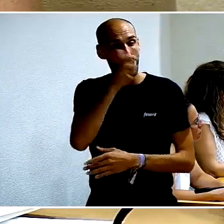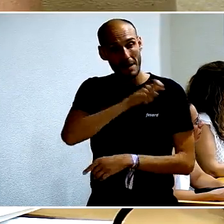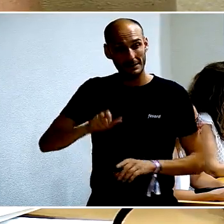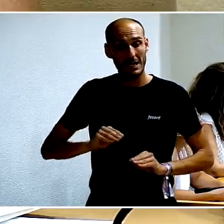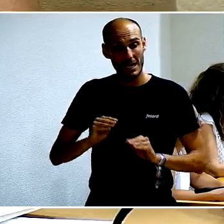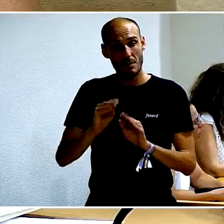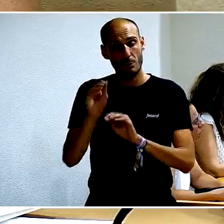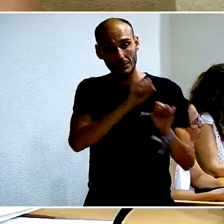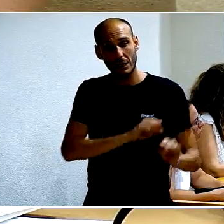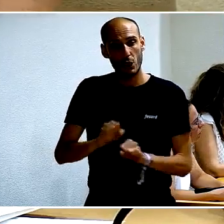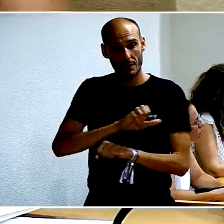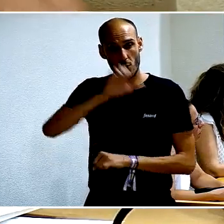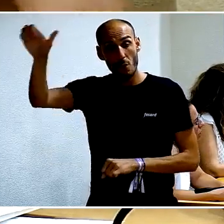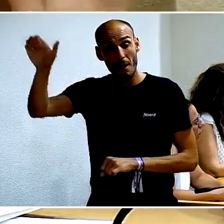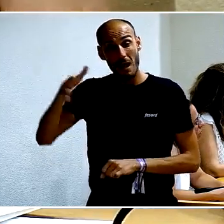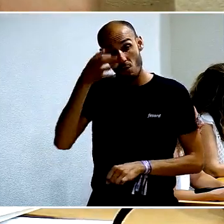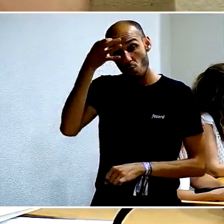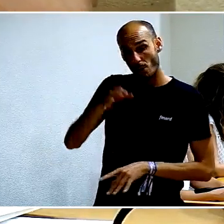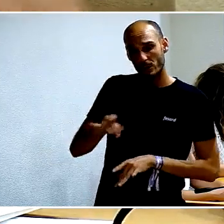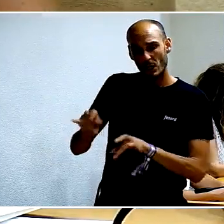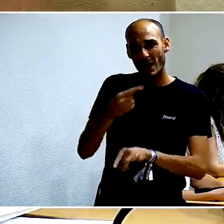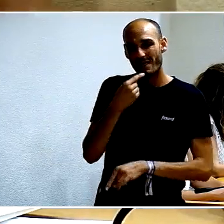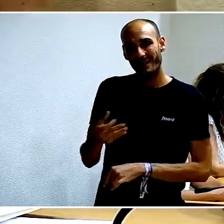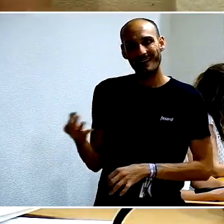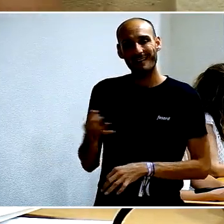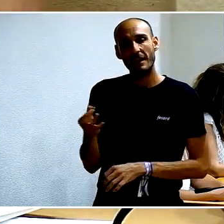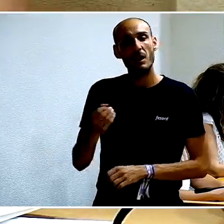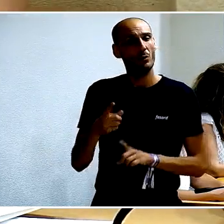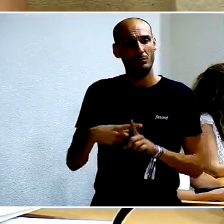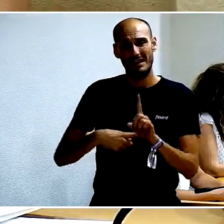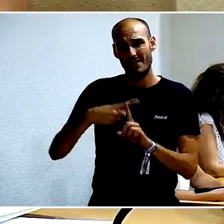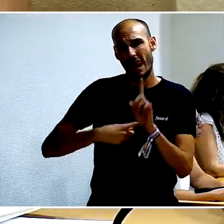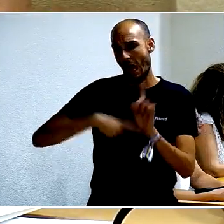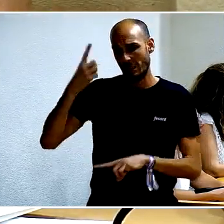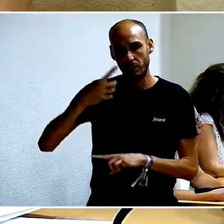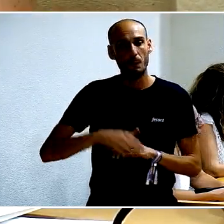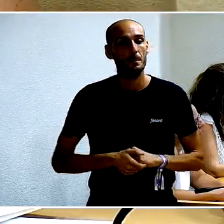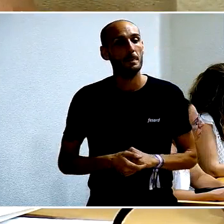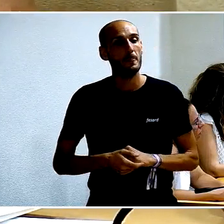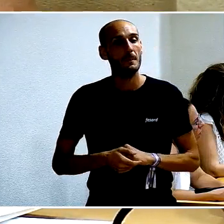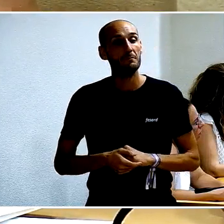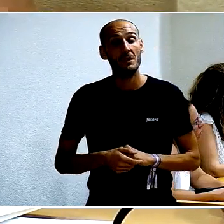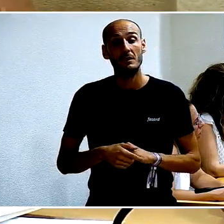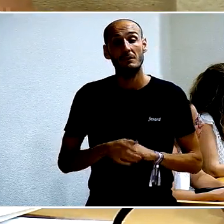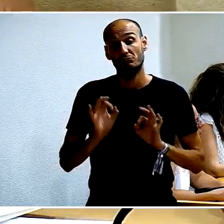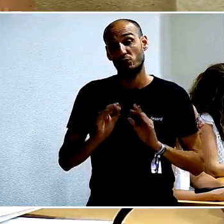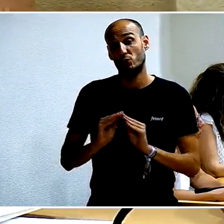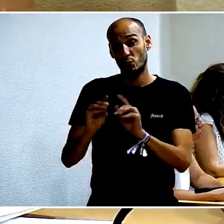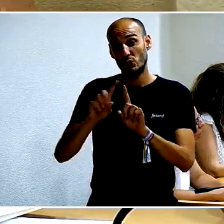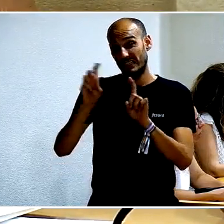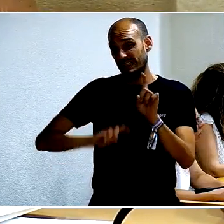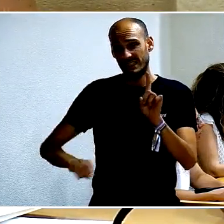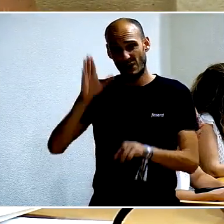el poble saharaui és un dels pobles que té un nivell més alt de crisi, en les crisis